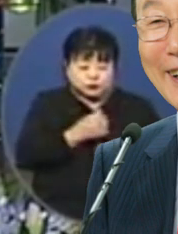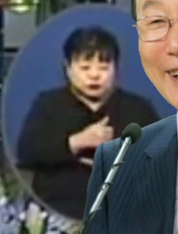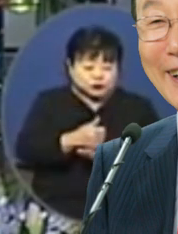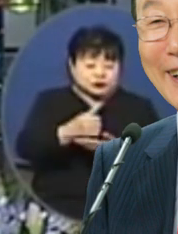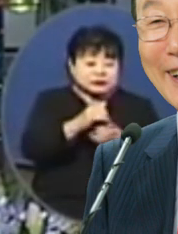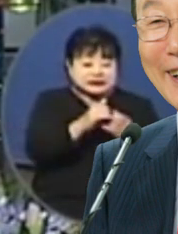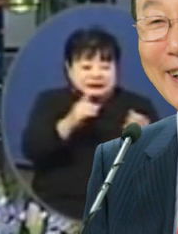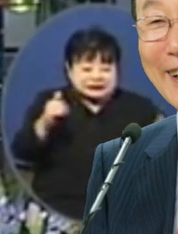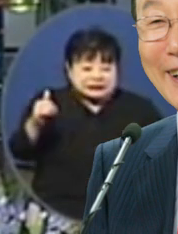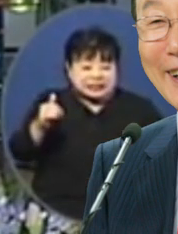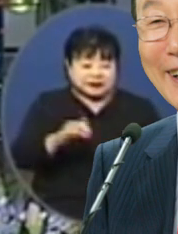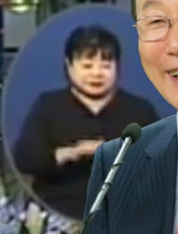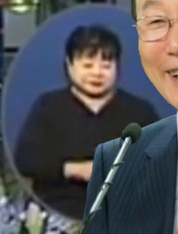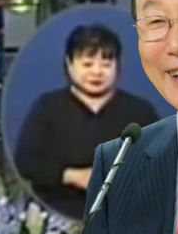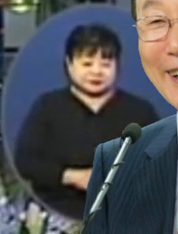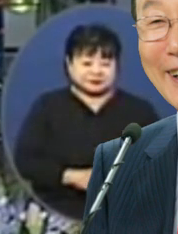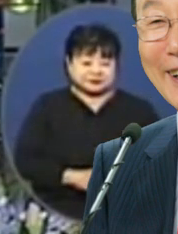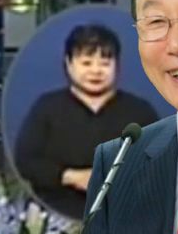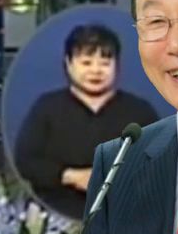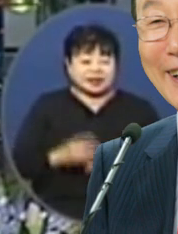인류를